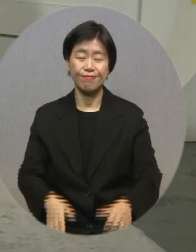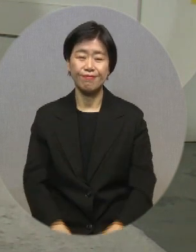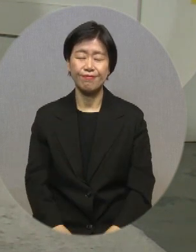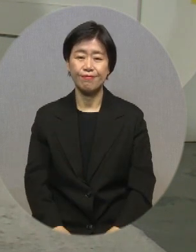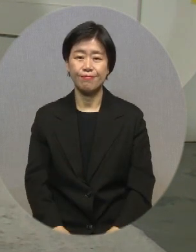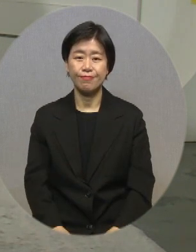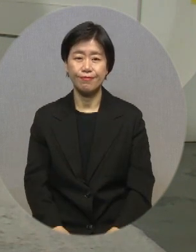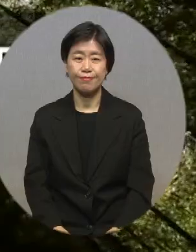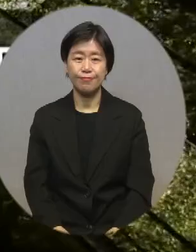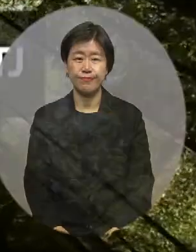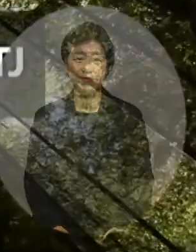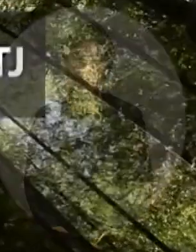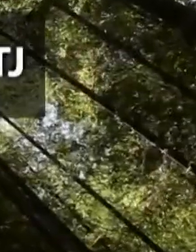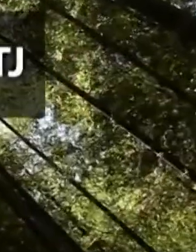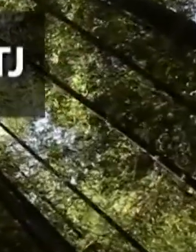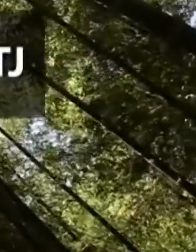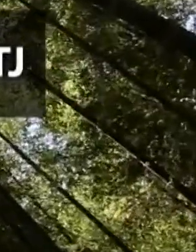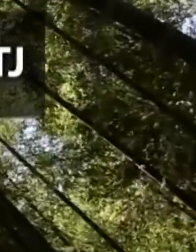네.